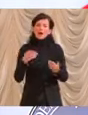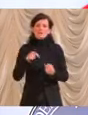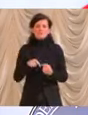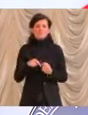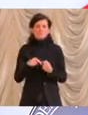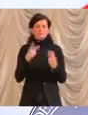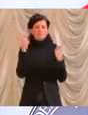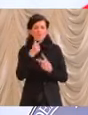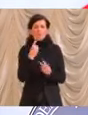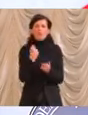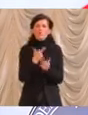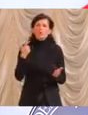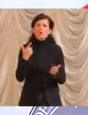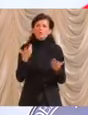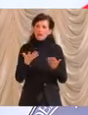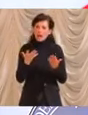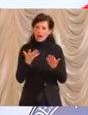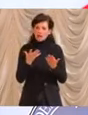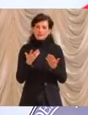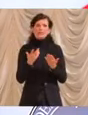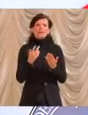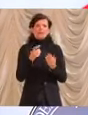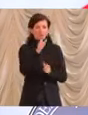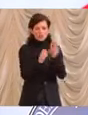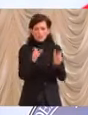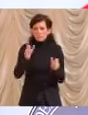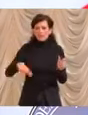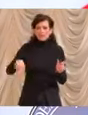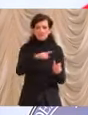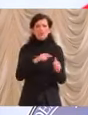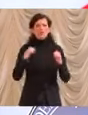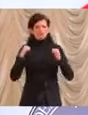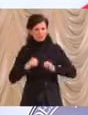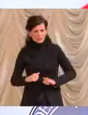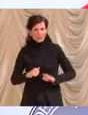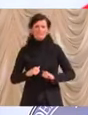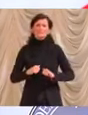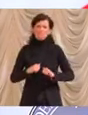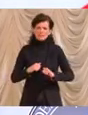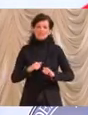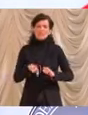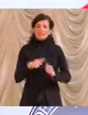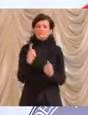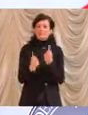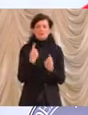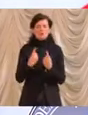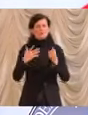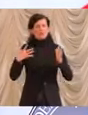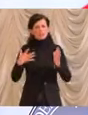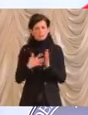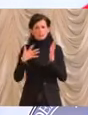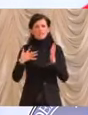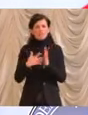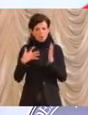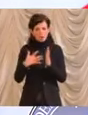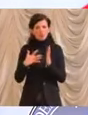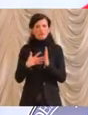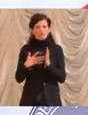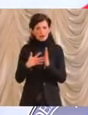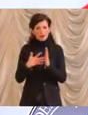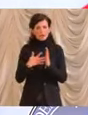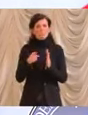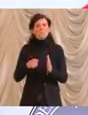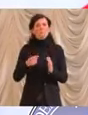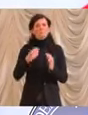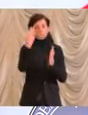i cittadini, molti cittadini, ahimè, che ci ascoltano e che sono in grandi difficoltà, è che con una